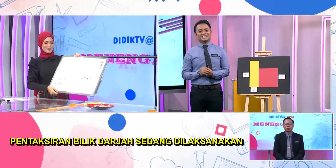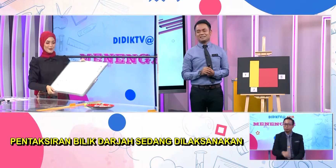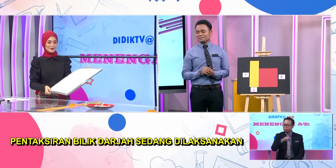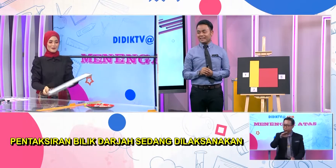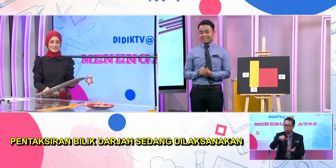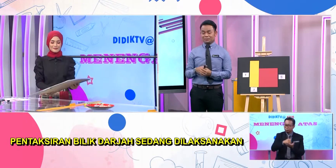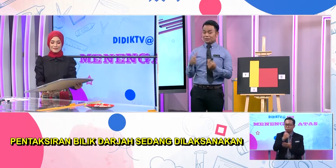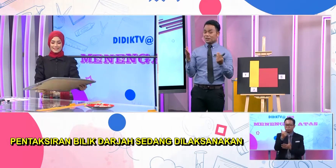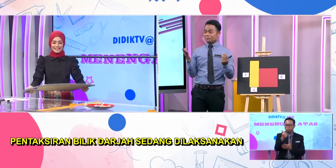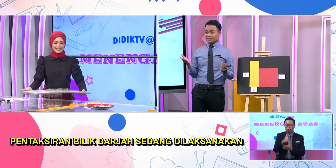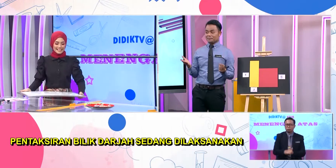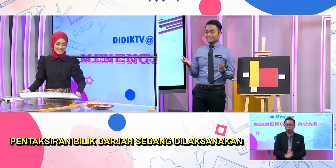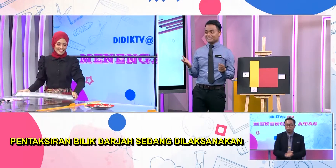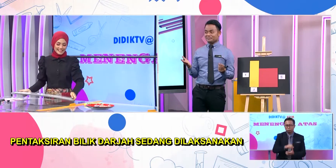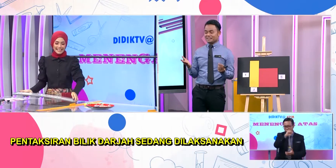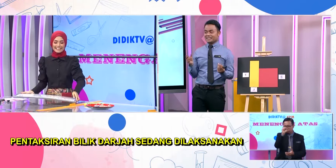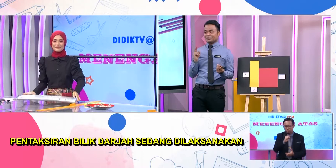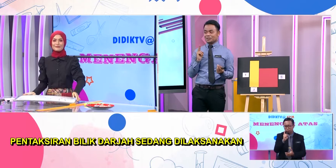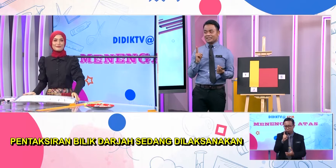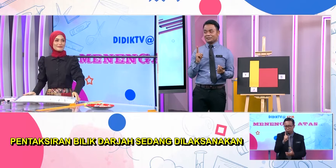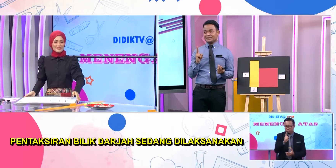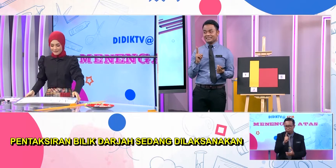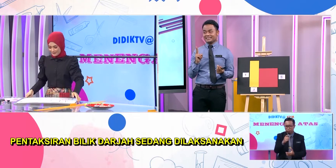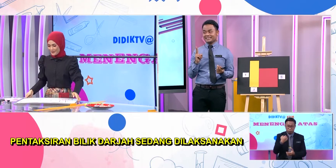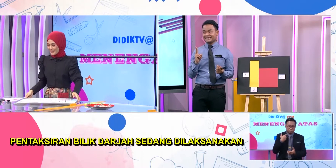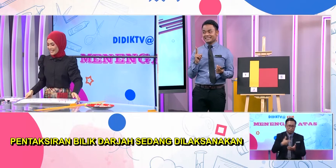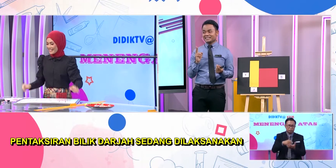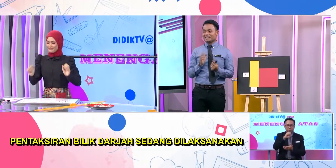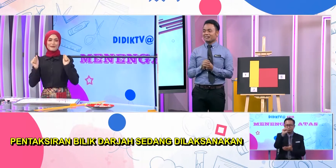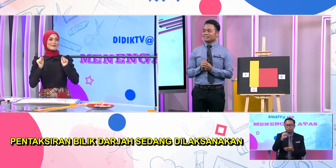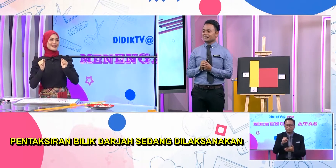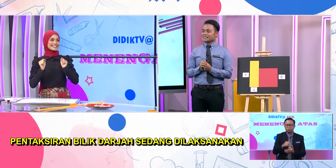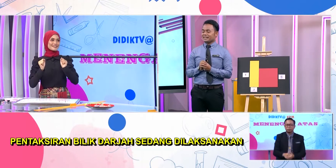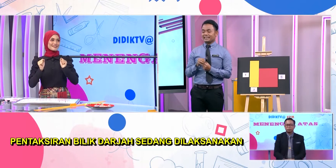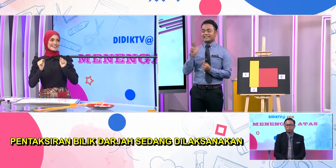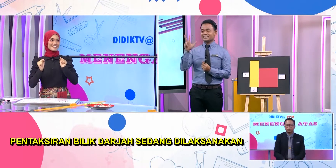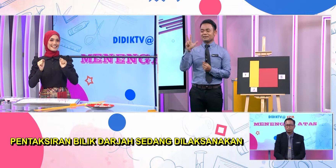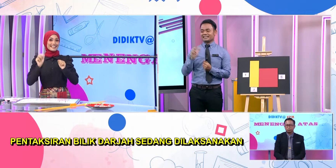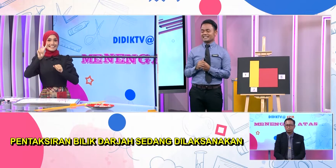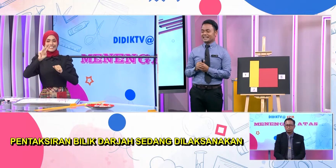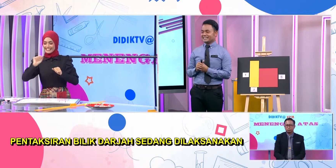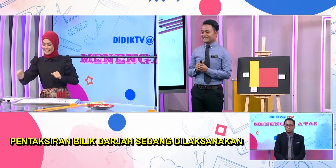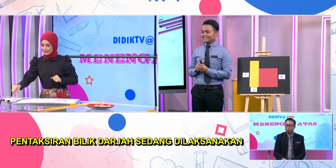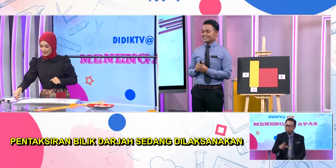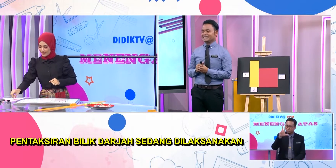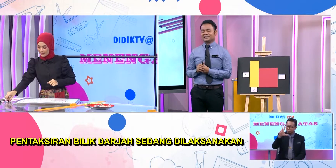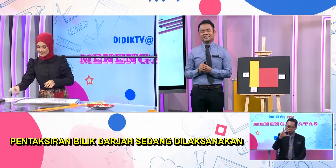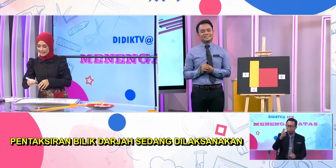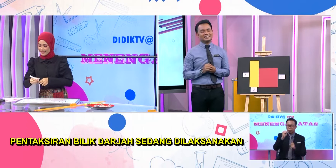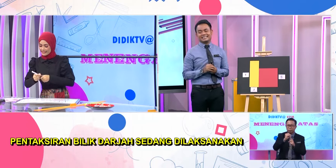bagus itu bagus orang pertama Ya ini boleh berapa markas-markas si